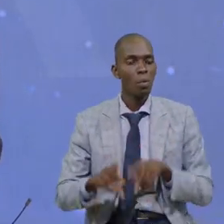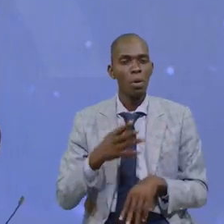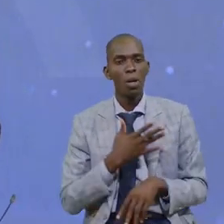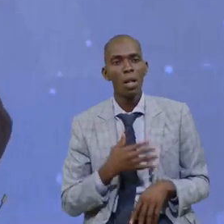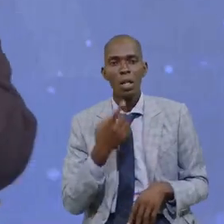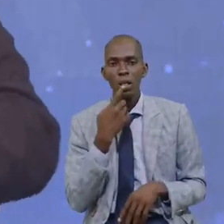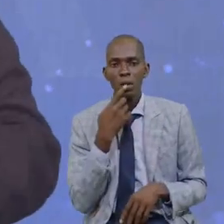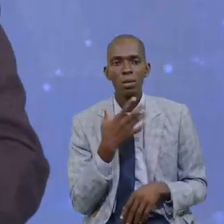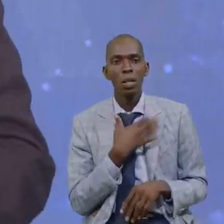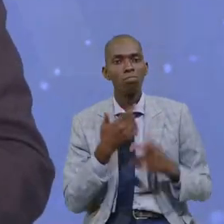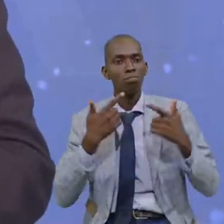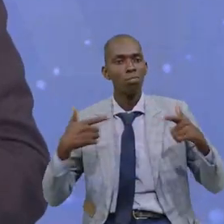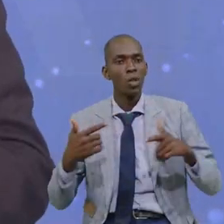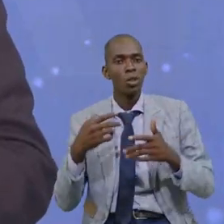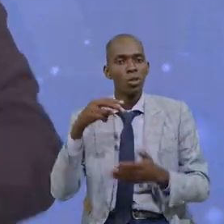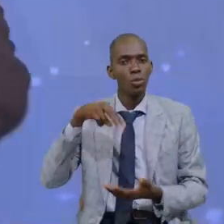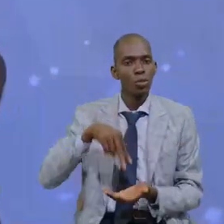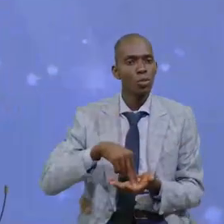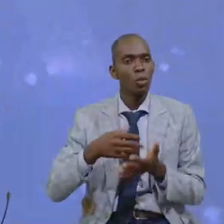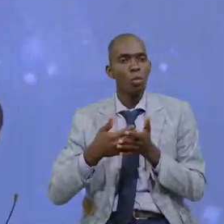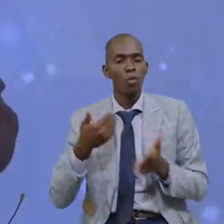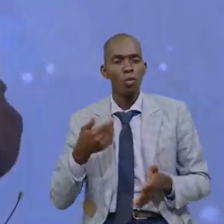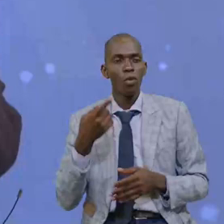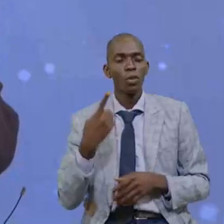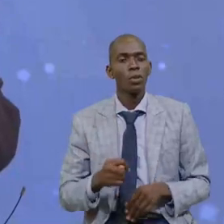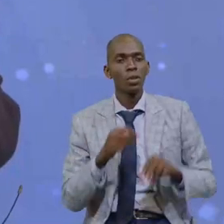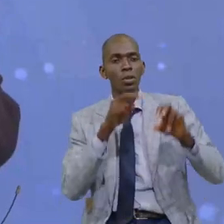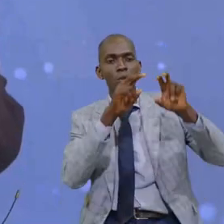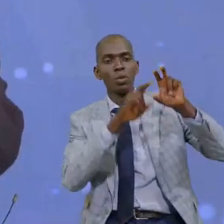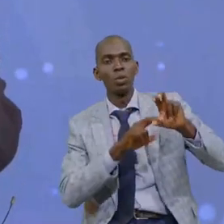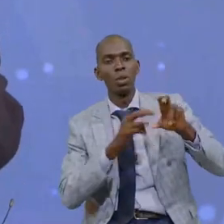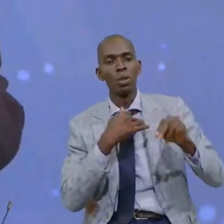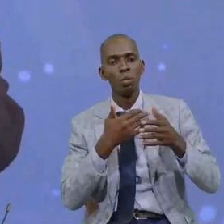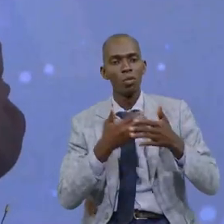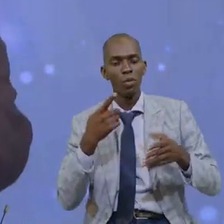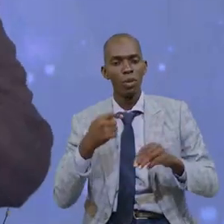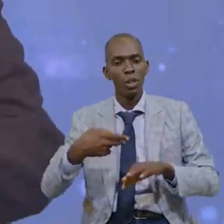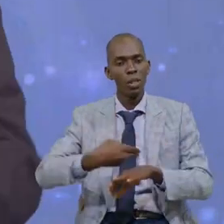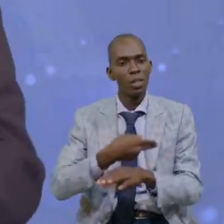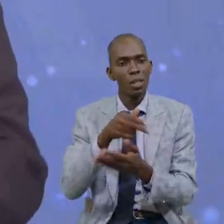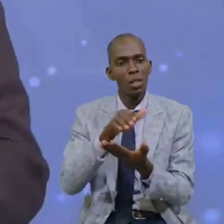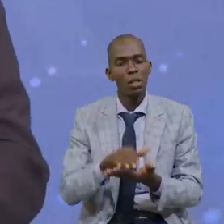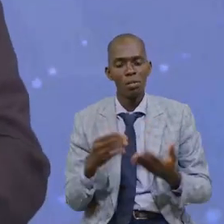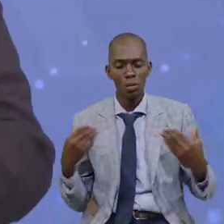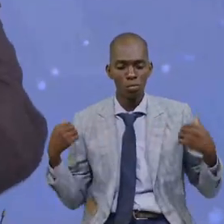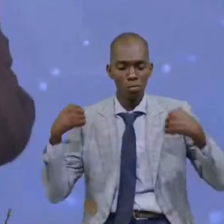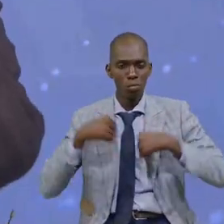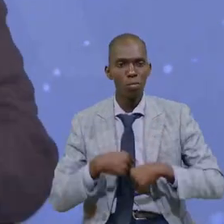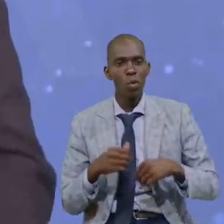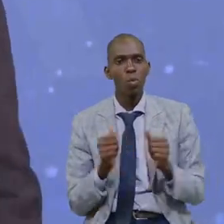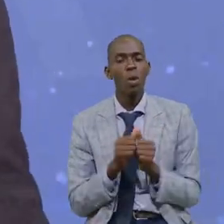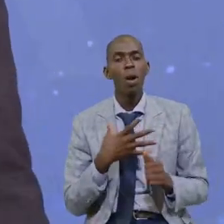de toute tribu, de tout peuple et de toute langue. Ils se tenaient devant le trône et devant l'agneau, revêtus de